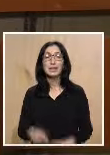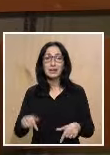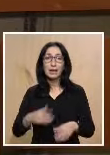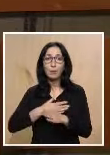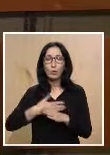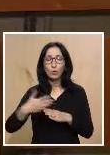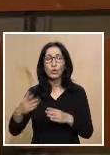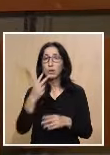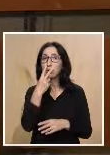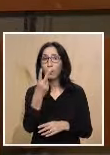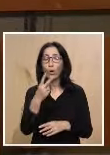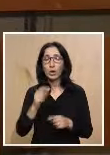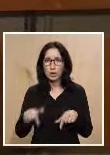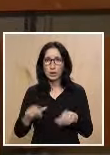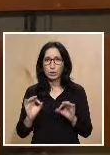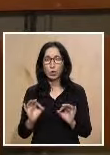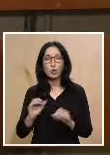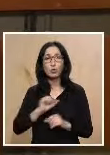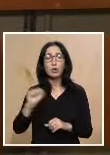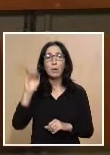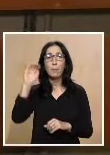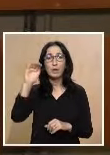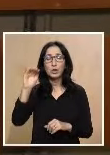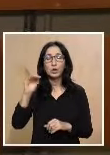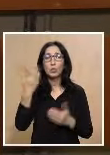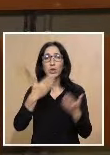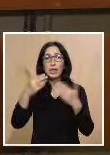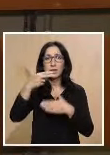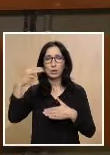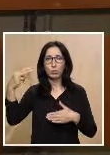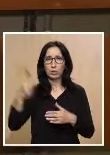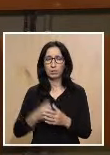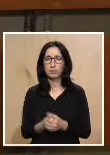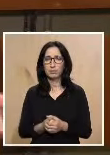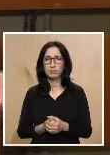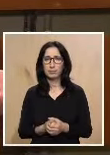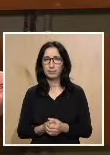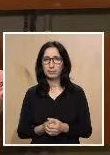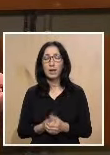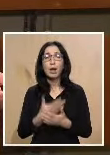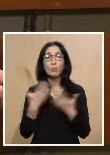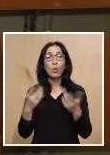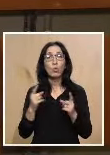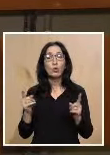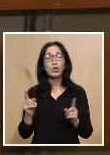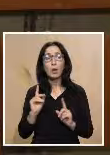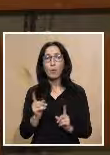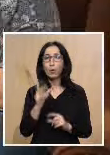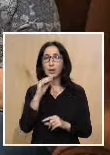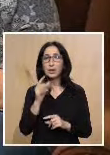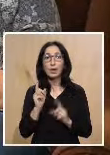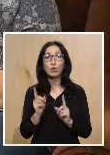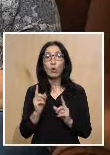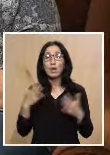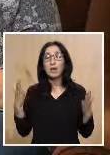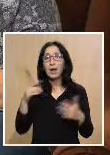И сега продължаваме с поглед към настоящето и бъдещето на института. Много неща могат да се кажат, но